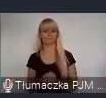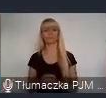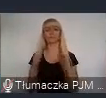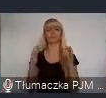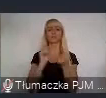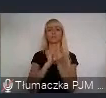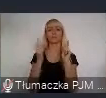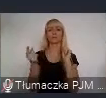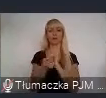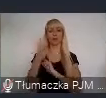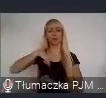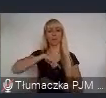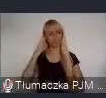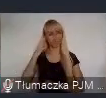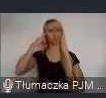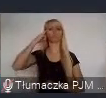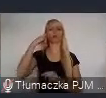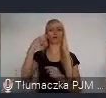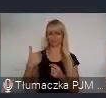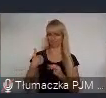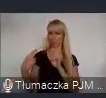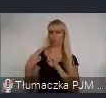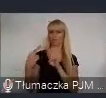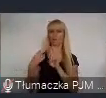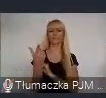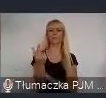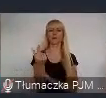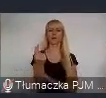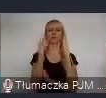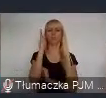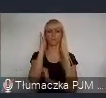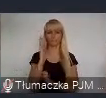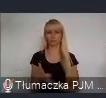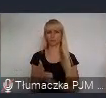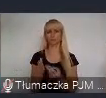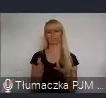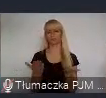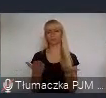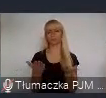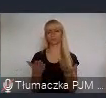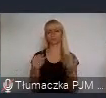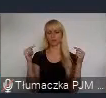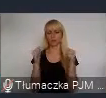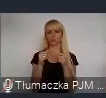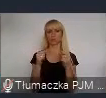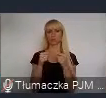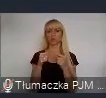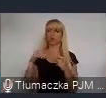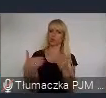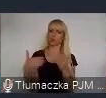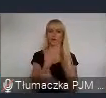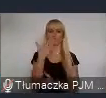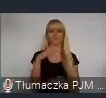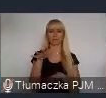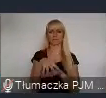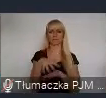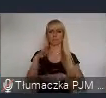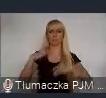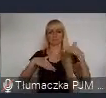wynikający z projektu umowy partnerstwa, że projekty, które będą dotyczyć budowy nowych systemów zaopatrzenia w wodę, mogą być realizowane jedynie na tych obszarach aglomeracji,